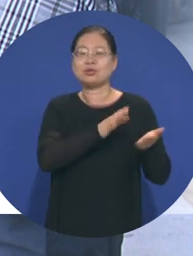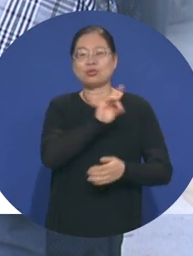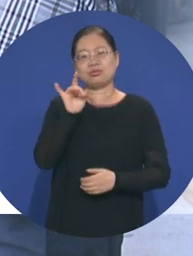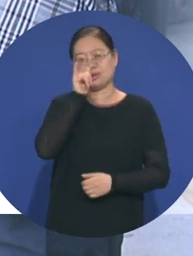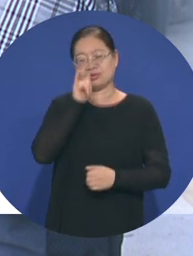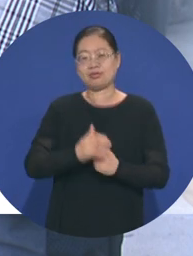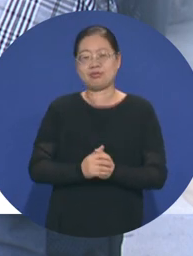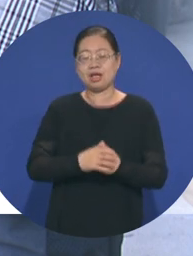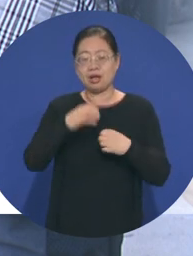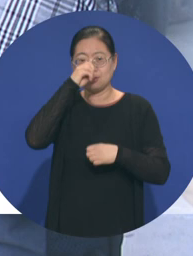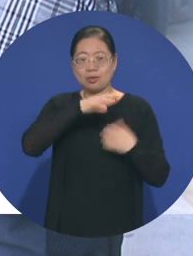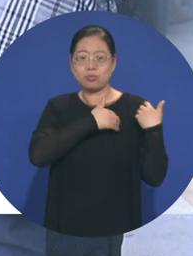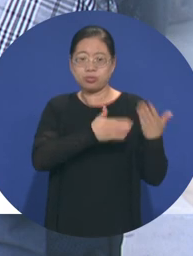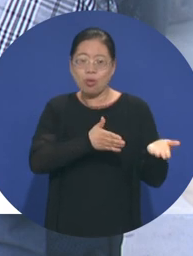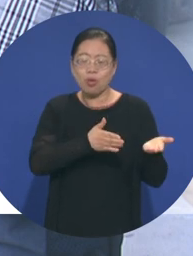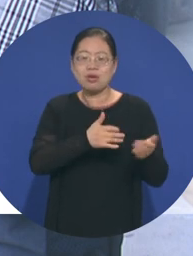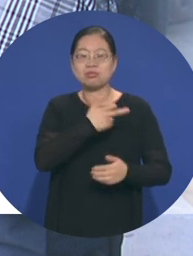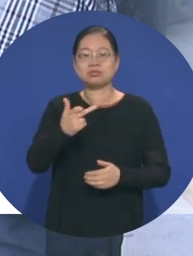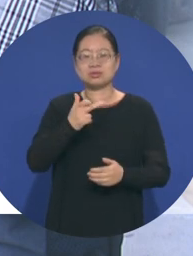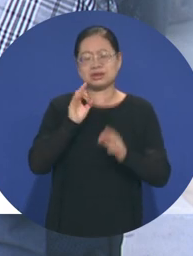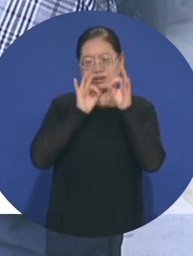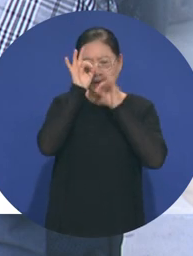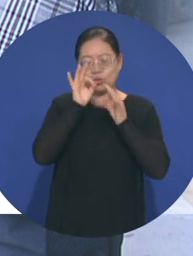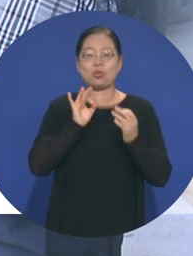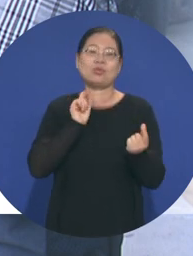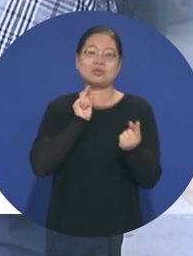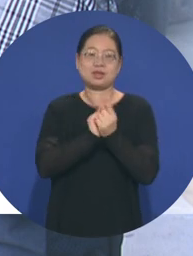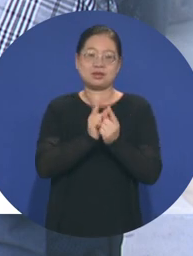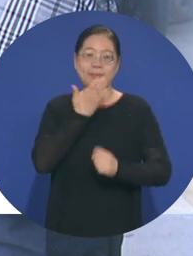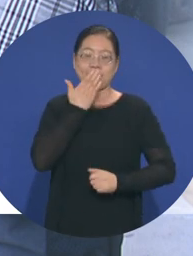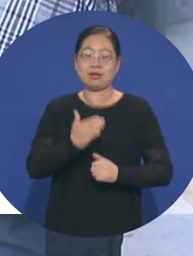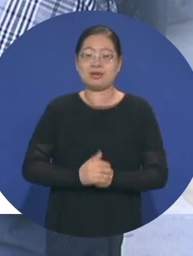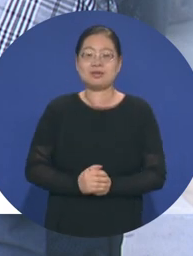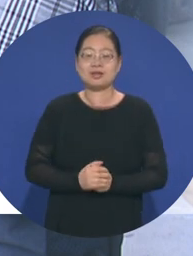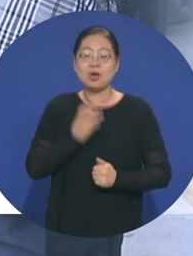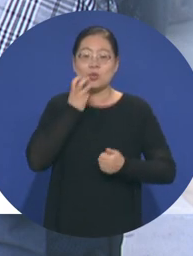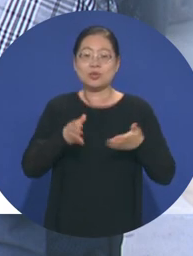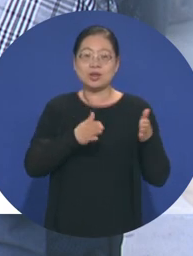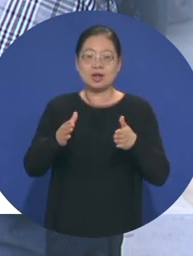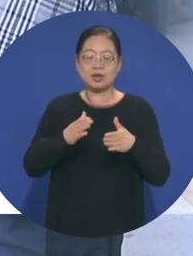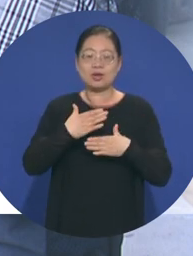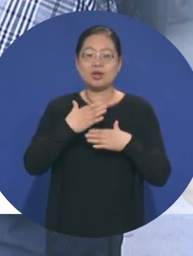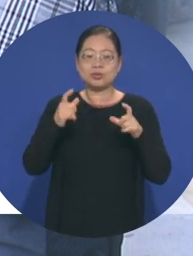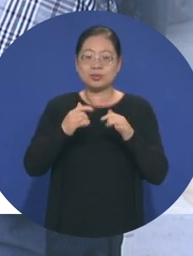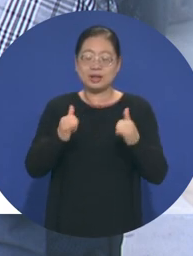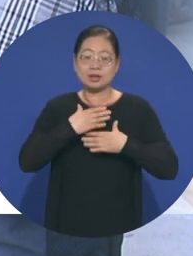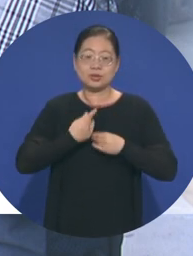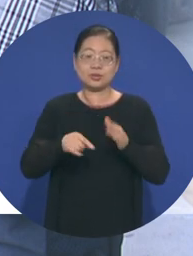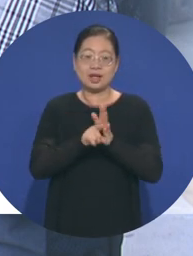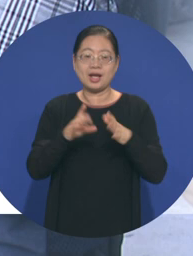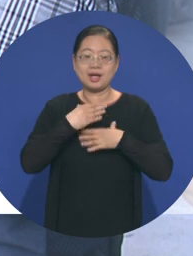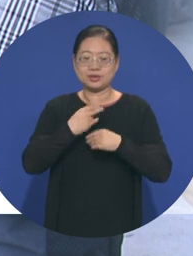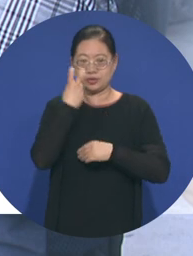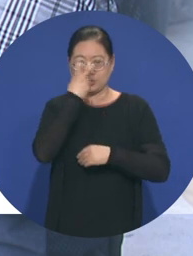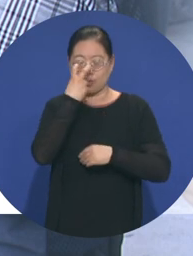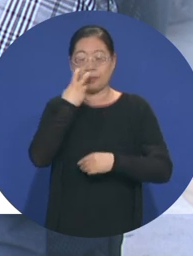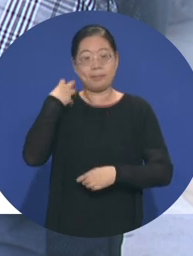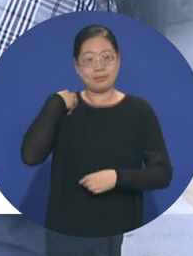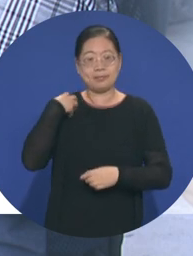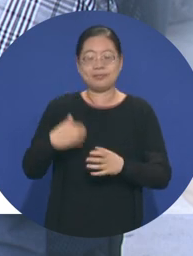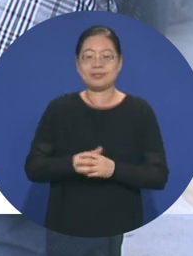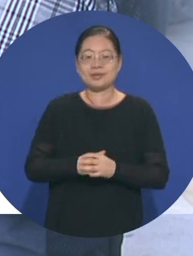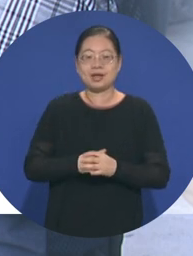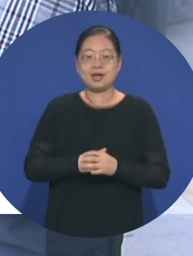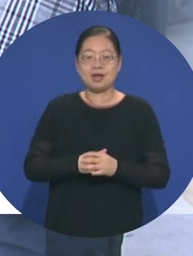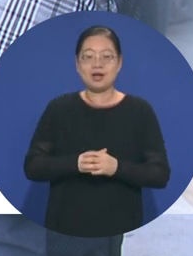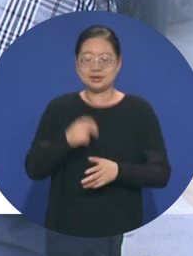경우가 종종 있는데요 그냥 두었다간 자칫 큰 사고로 이어질 수 있습니다 이에 경기도가 도민 안전을 위해 안전 점검을